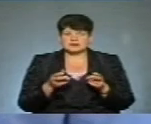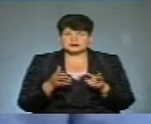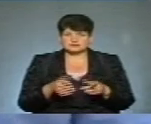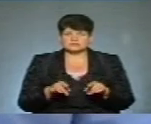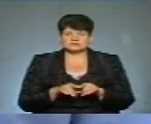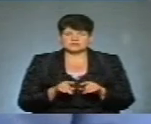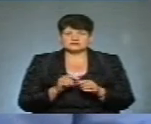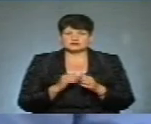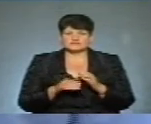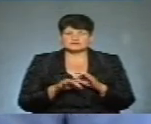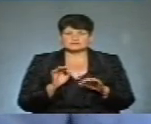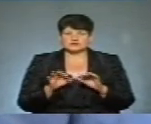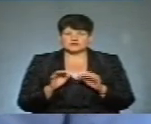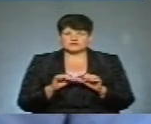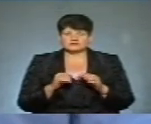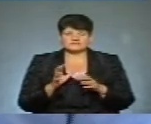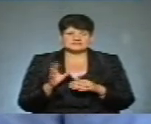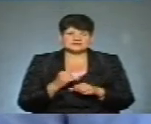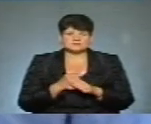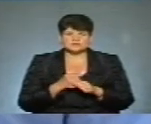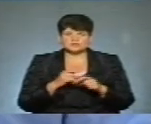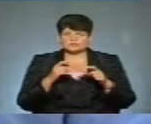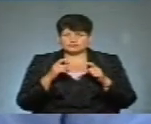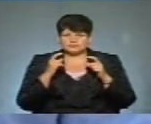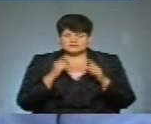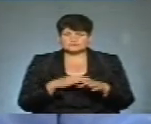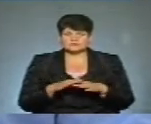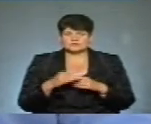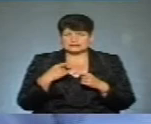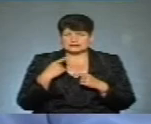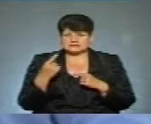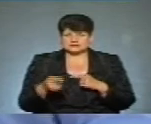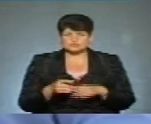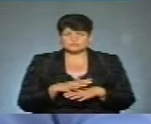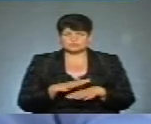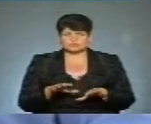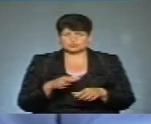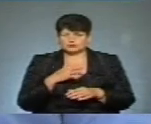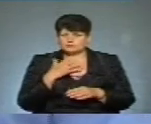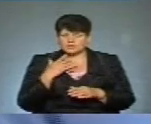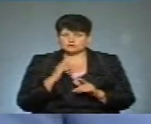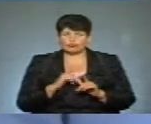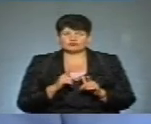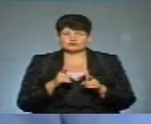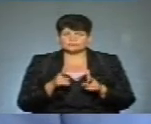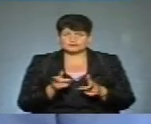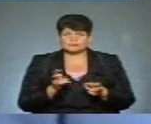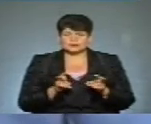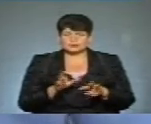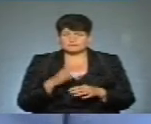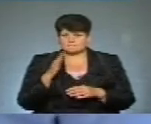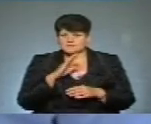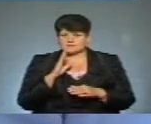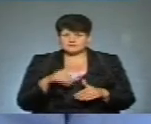само на кожній відбірковій комісії всі працюють в масках, дотримуються дистанції, щоб не було багато вступників не заходило в аудиторію. Батькам